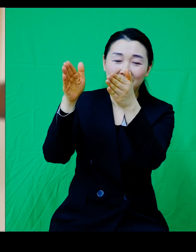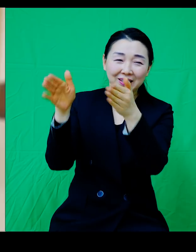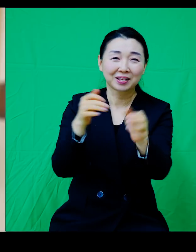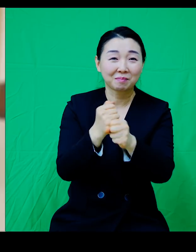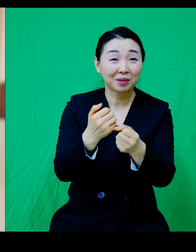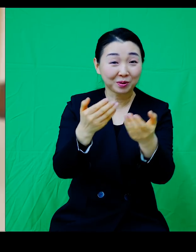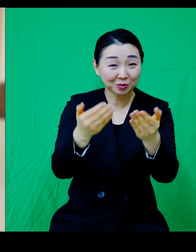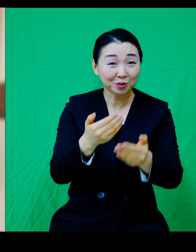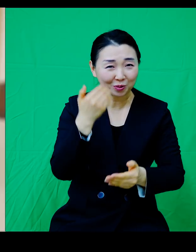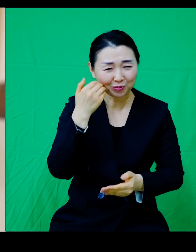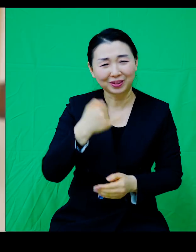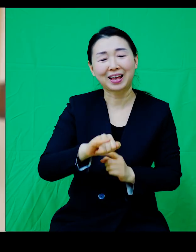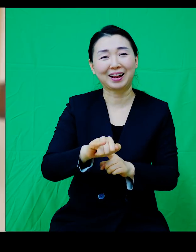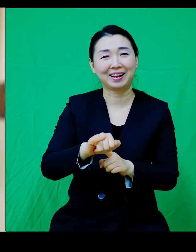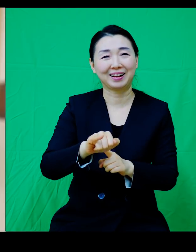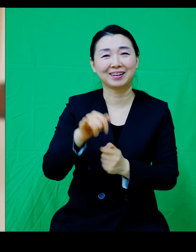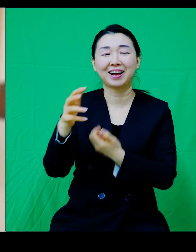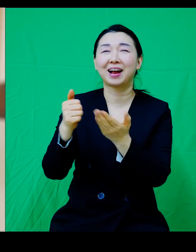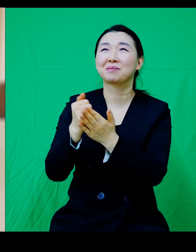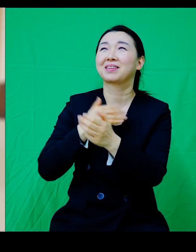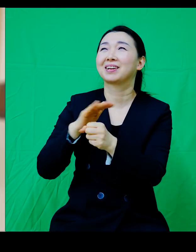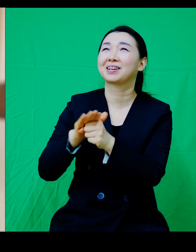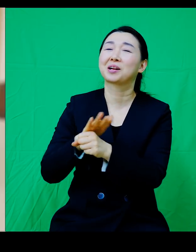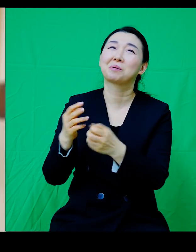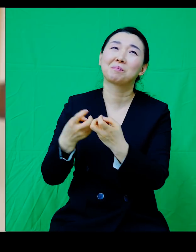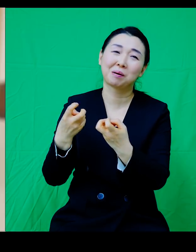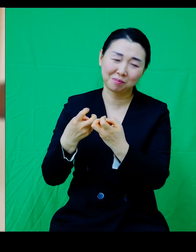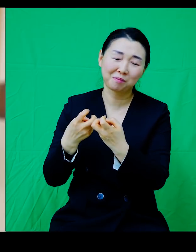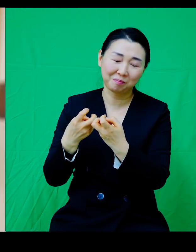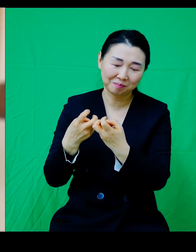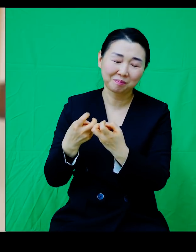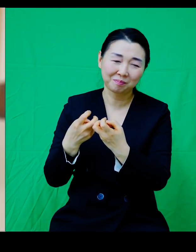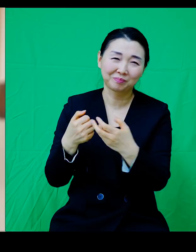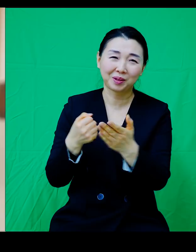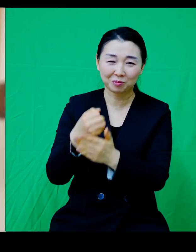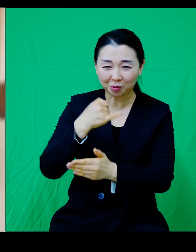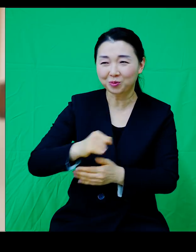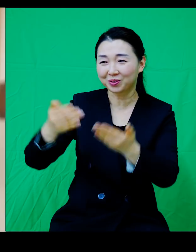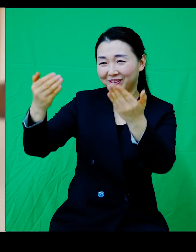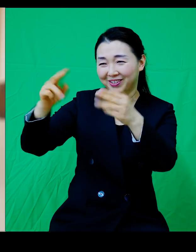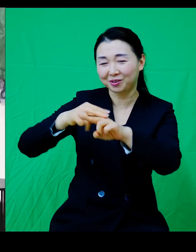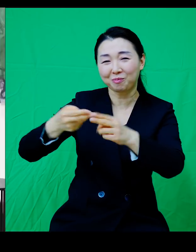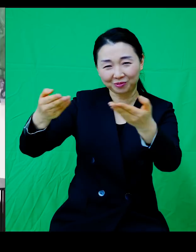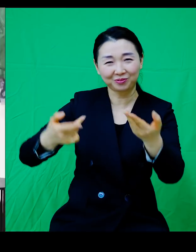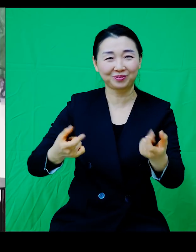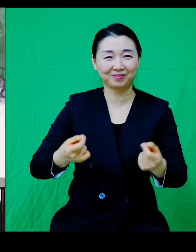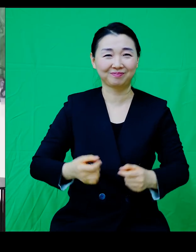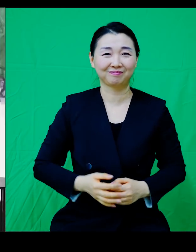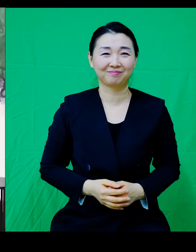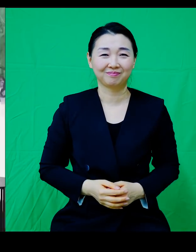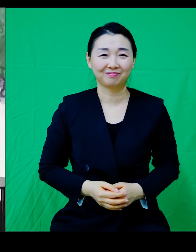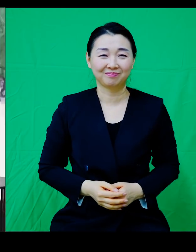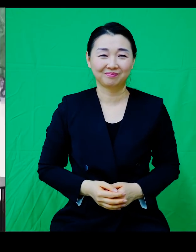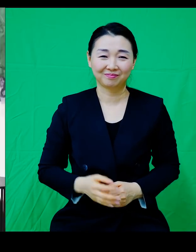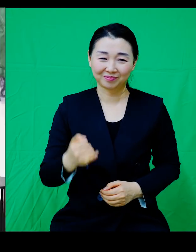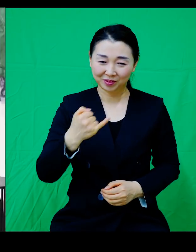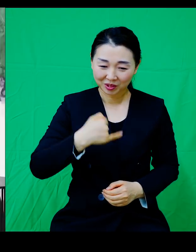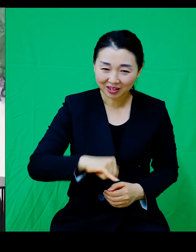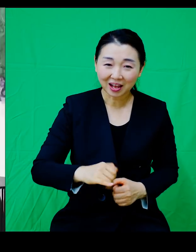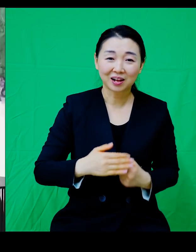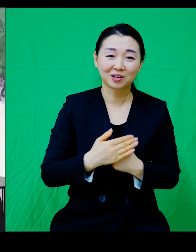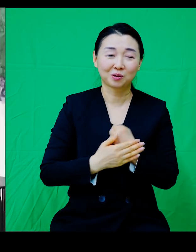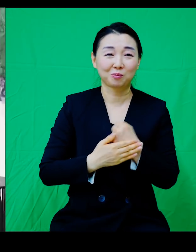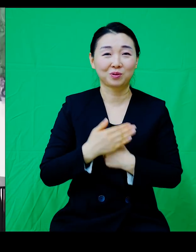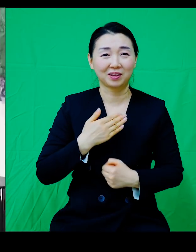거는 온유가 하나님께서 저를 사랑하시는 방법이 그거였기 때문에 온유를 주시지 않았나 그런 생각들을 하게 됩니다. 네,